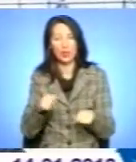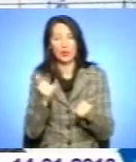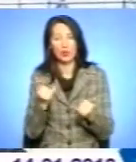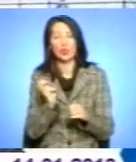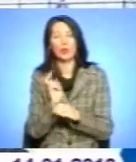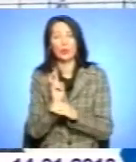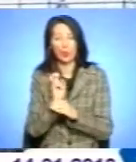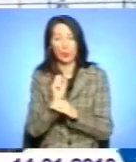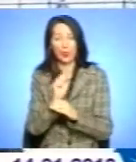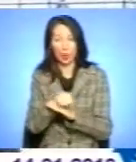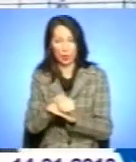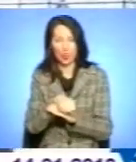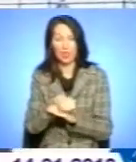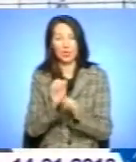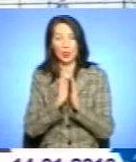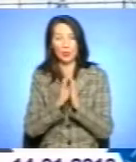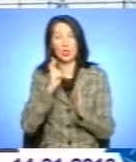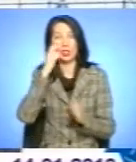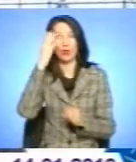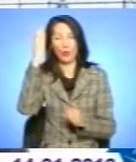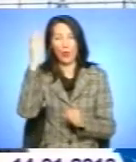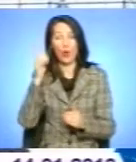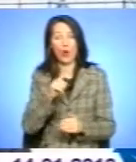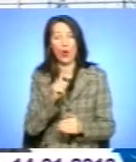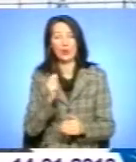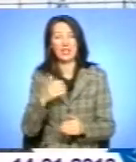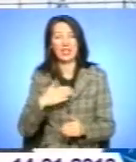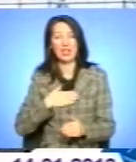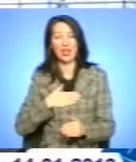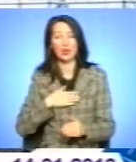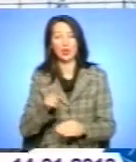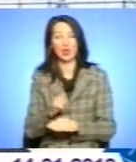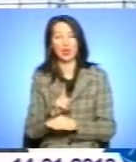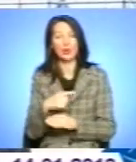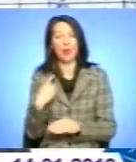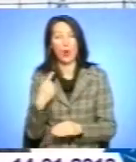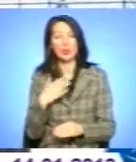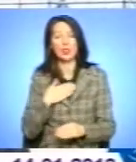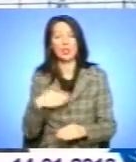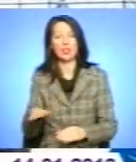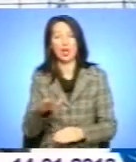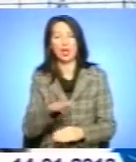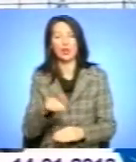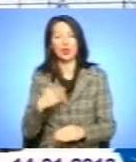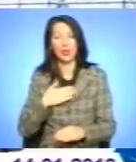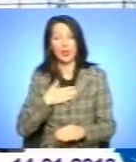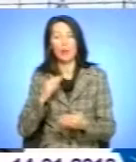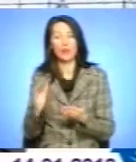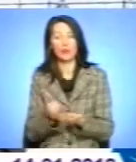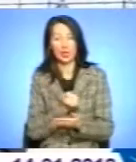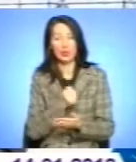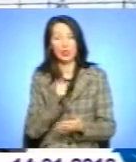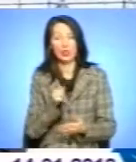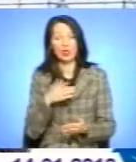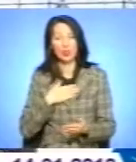і помолитися Богу за нашу Тернопільську область, за наш край, за те, щоб нам вдалося те,